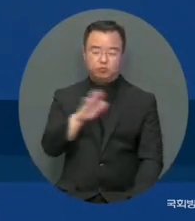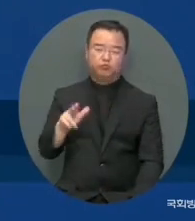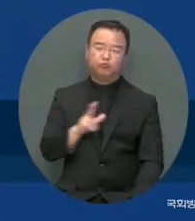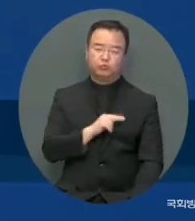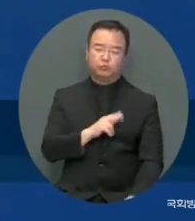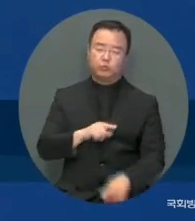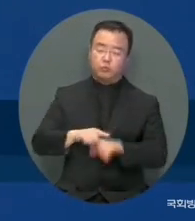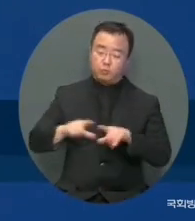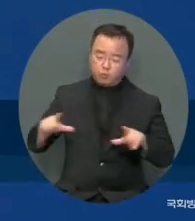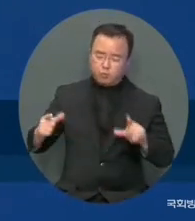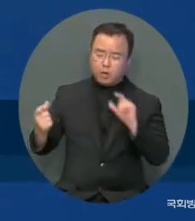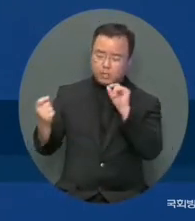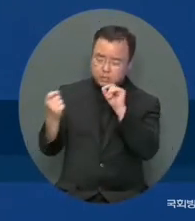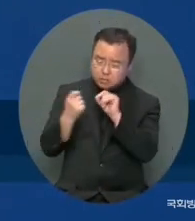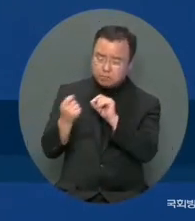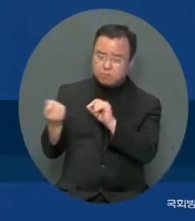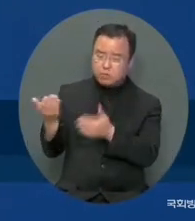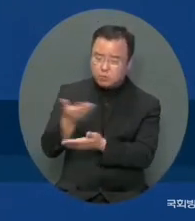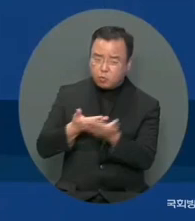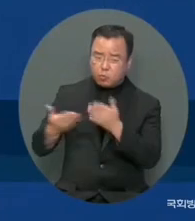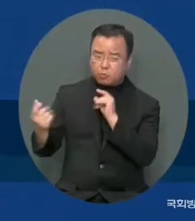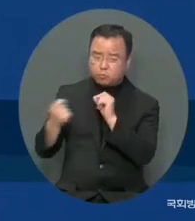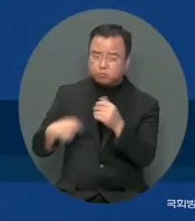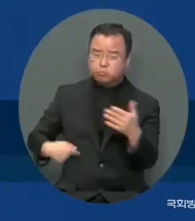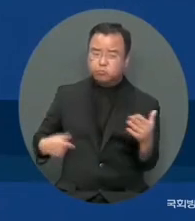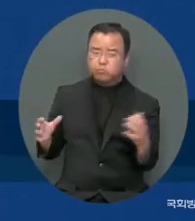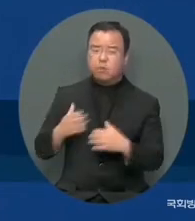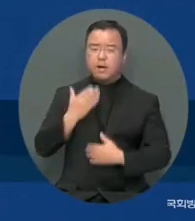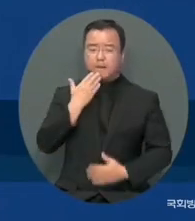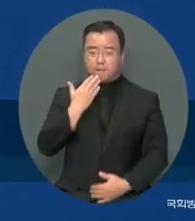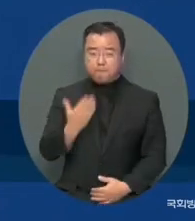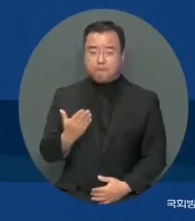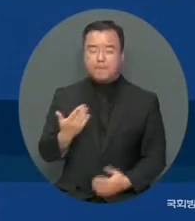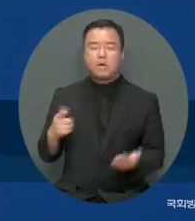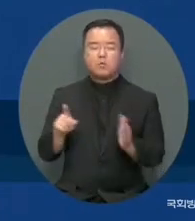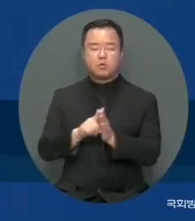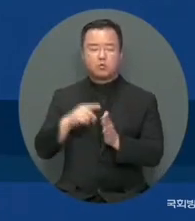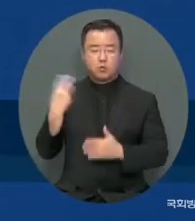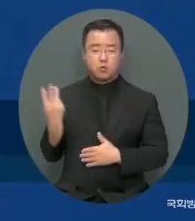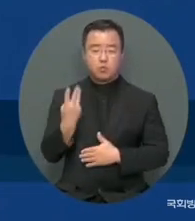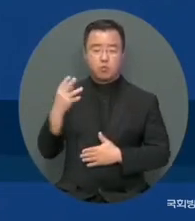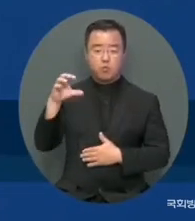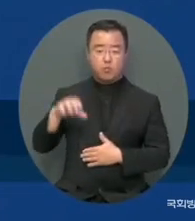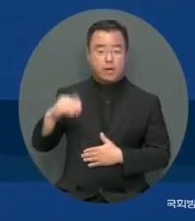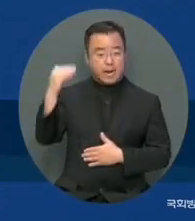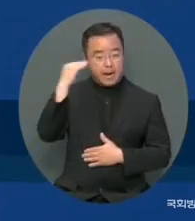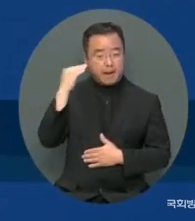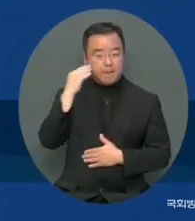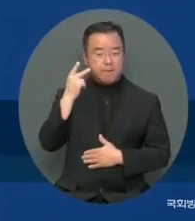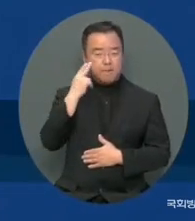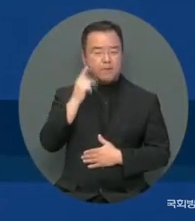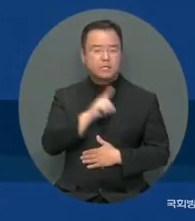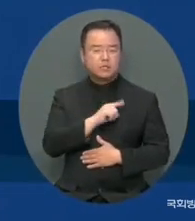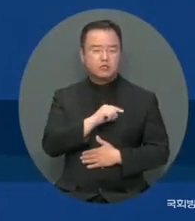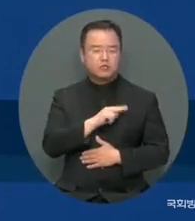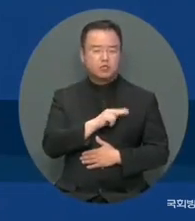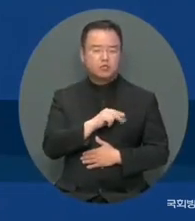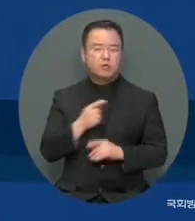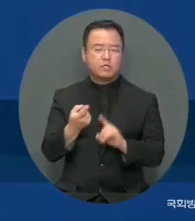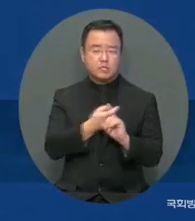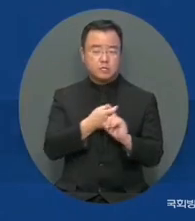일상적이고 또 긴밀하게 교류하고 협력할 수 있도록 워싱턴의 한미의원연맹 사무소도